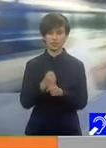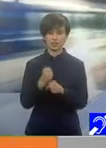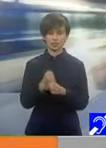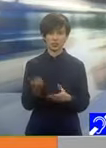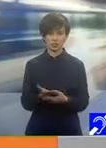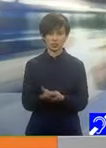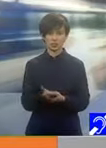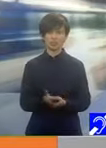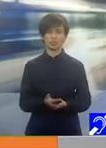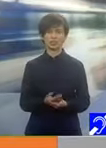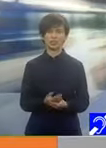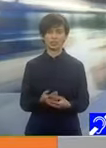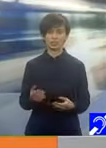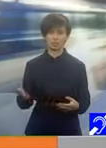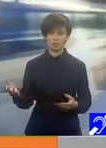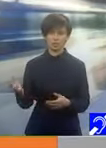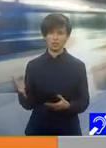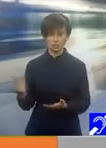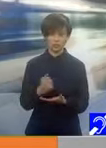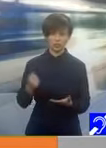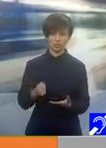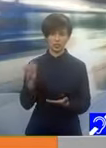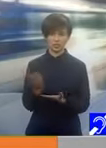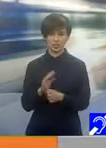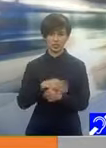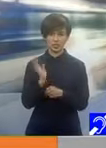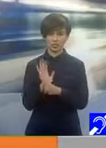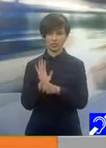obținerea avizelor, autorizației de construcție.